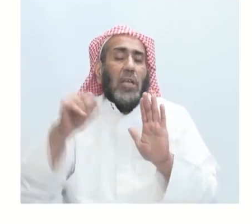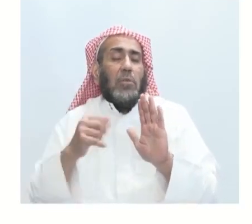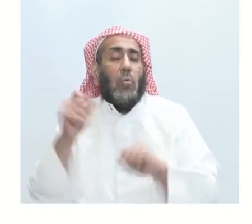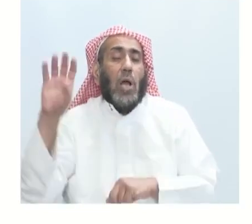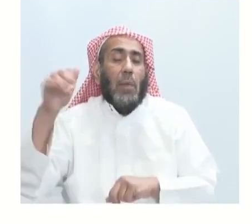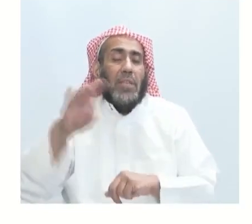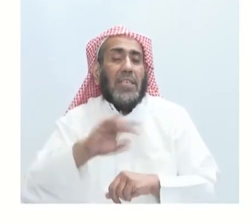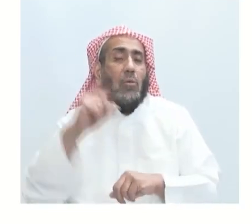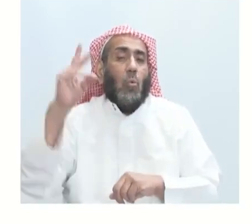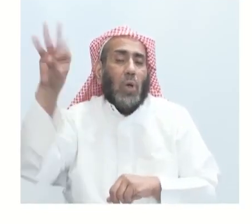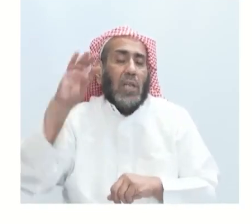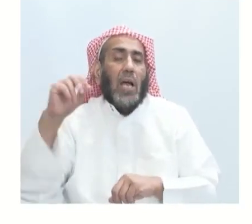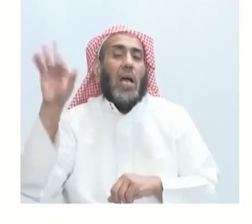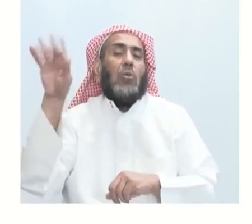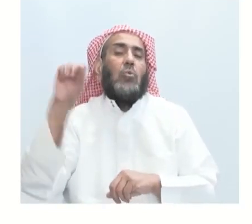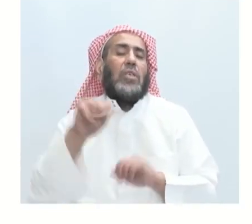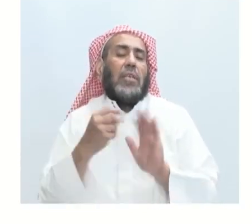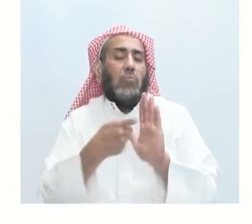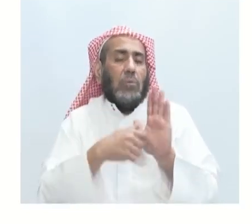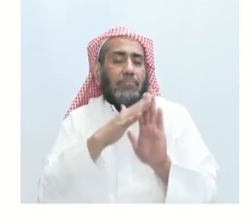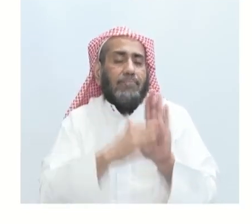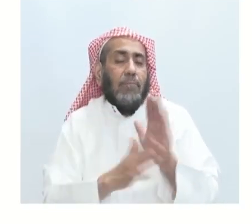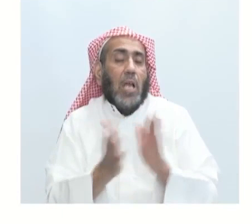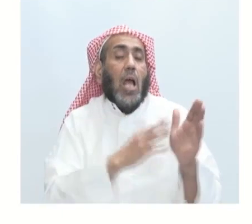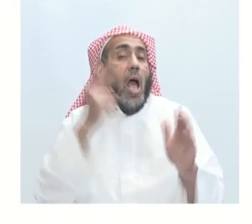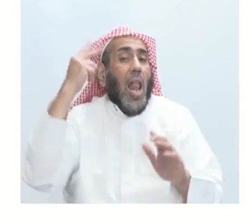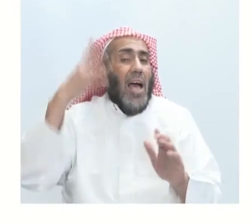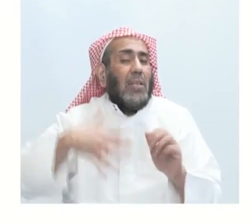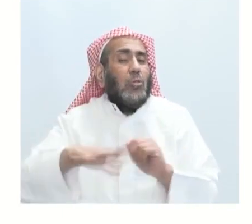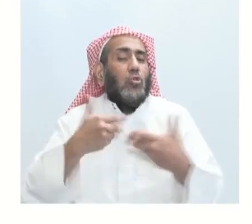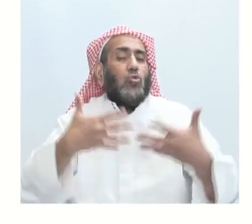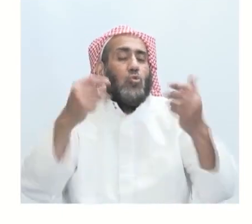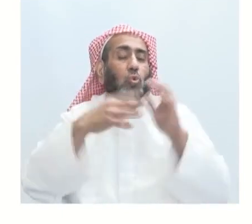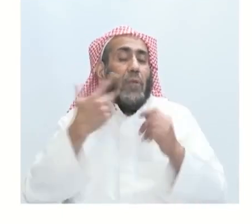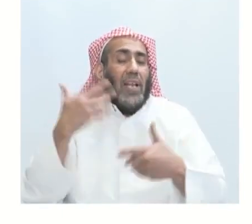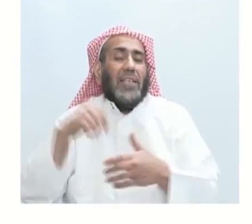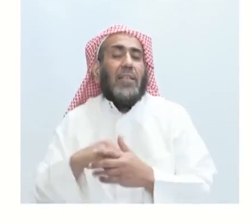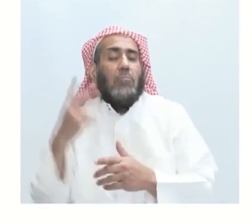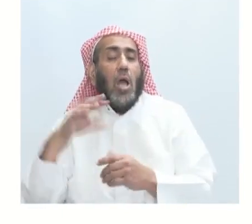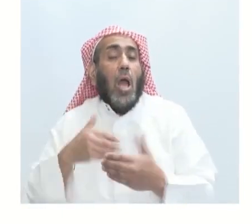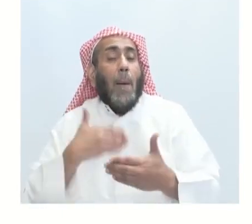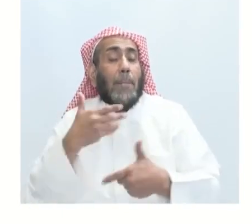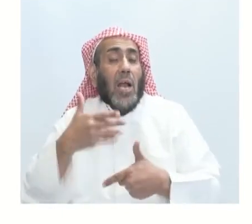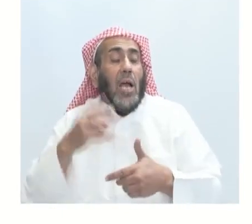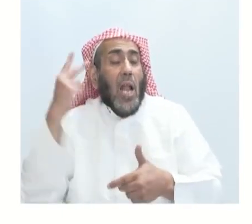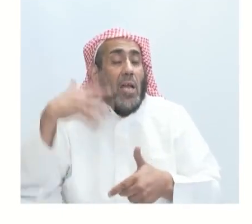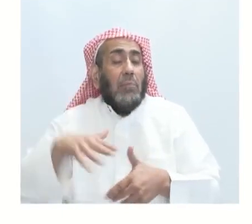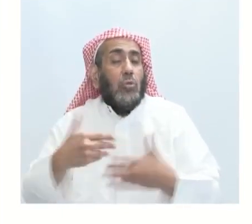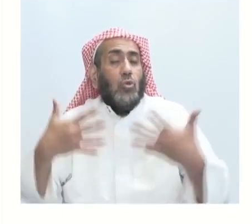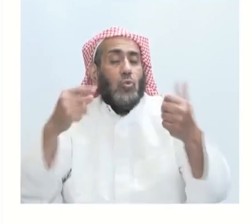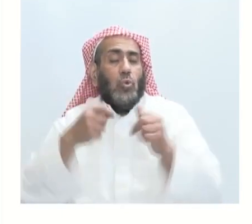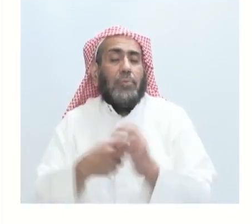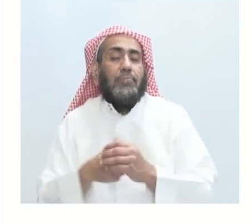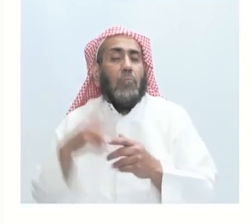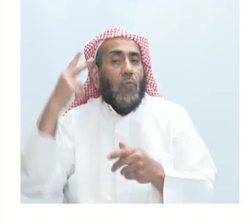واحمد الزيات وطه حسين الادب السعودي او الادب الحديث في المملكه العربيه السعوديه طبعا مراحل الادب السعودي